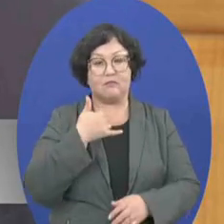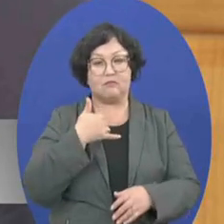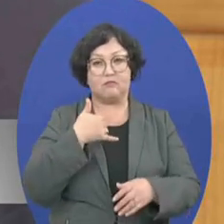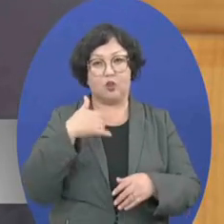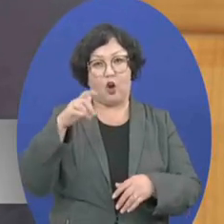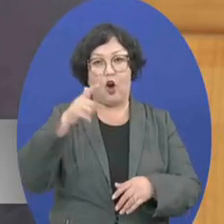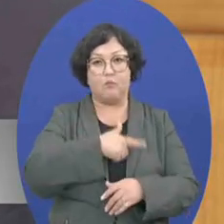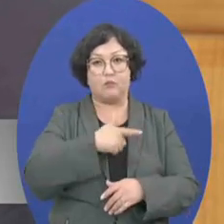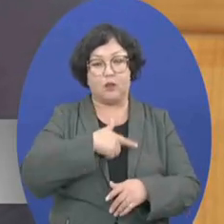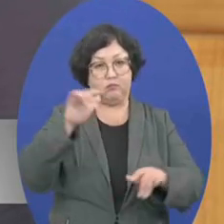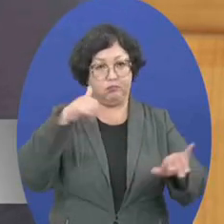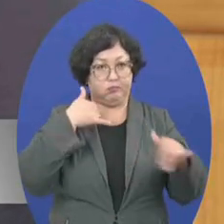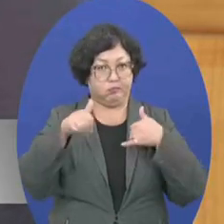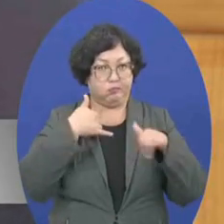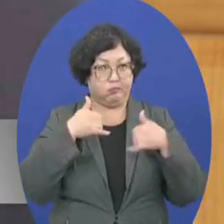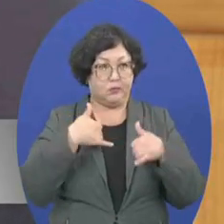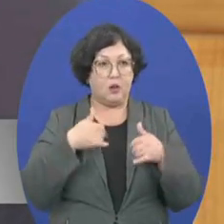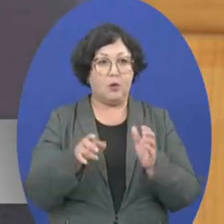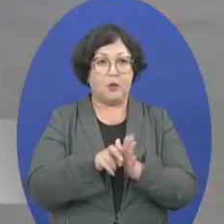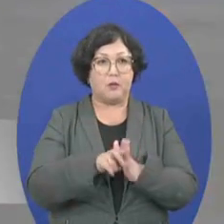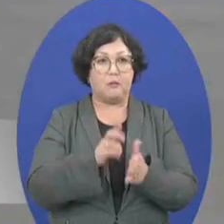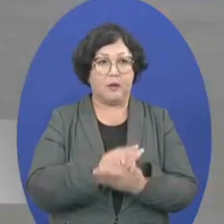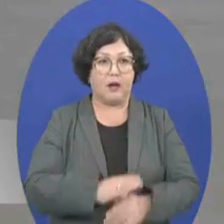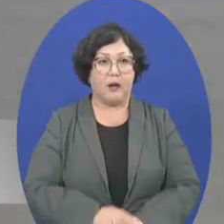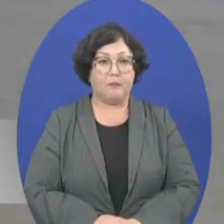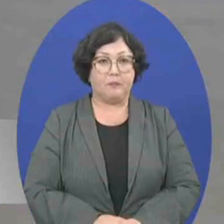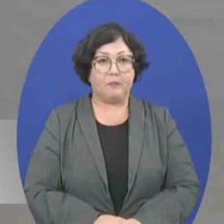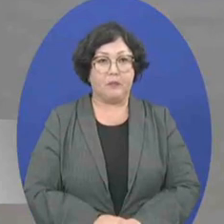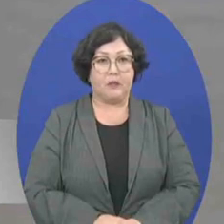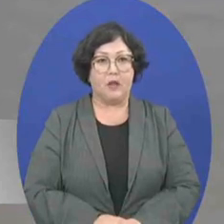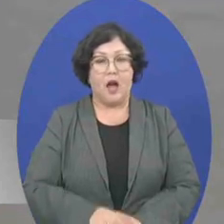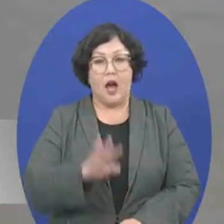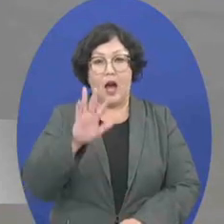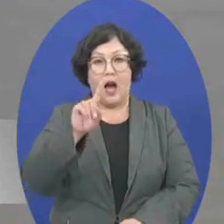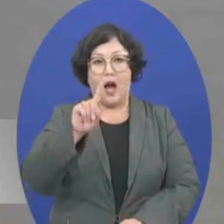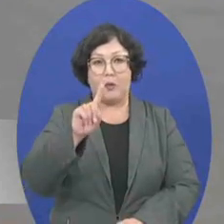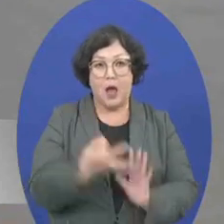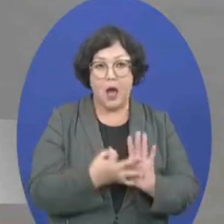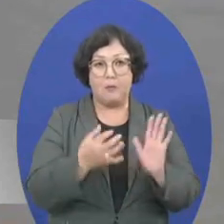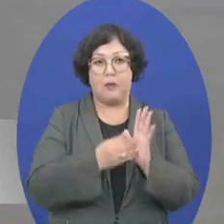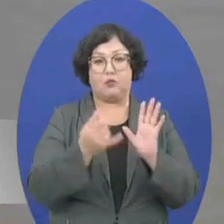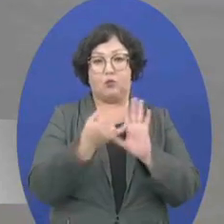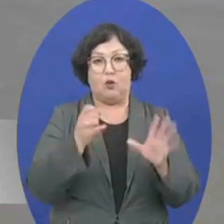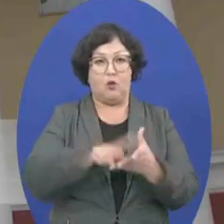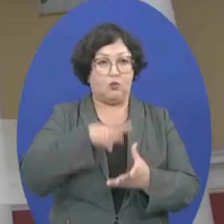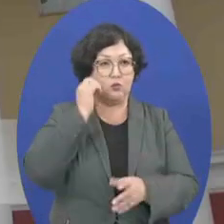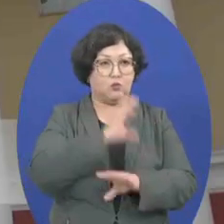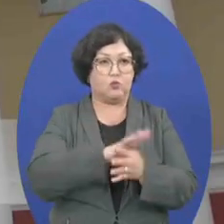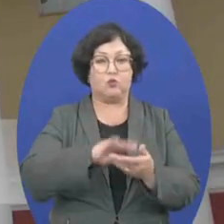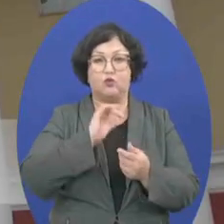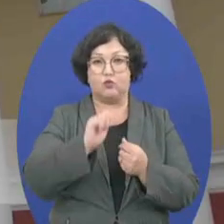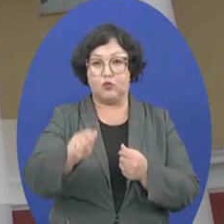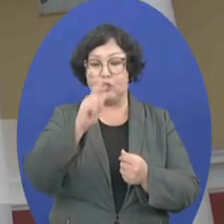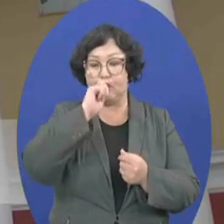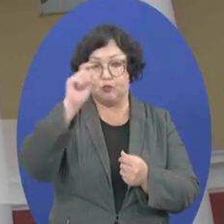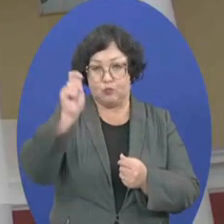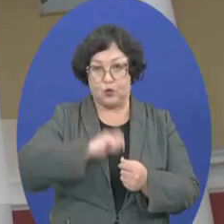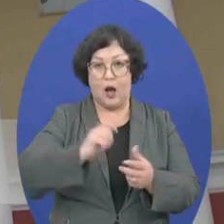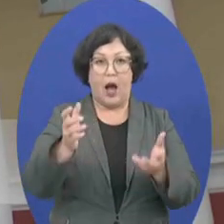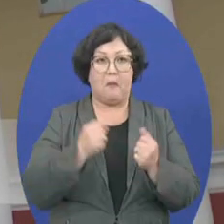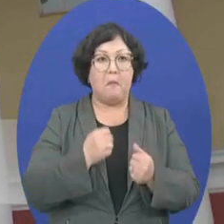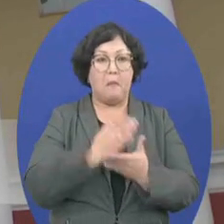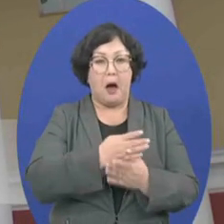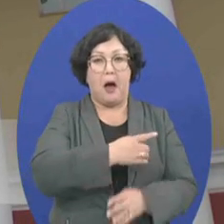дээр бол гомдлуулаа гарах ийм боломжууд нь байгаа шүү гэж бодож байна. Нийт 18,600 оюутан сургалтын төлбөрийн буцалтгүй тусламж